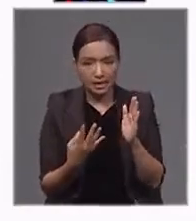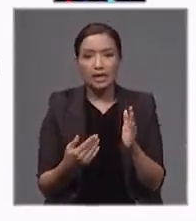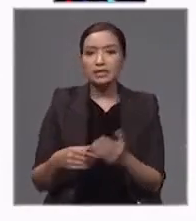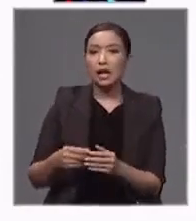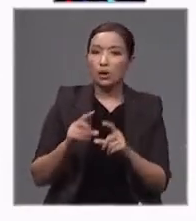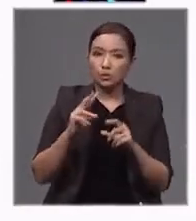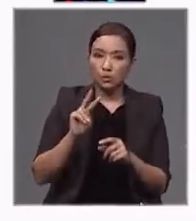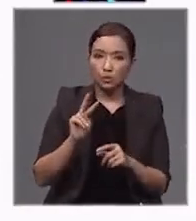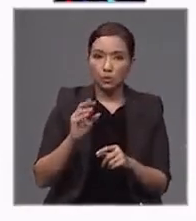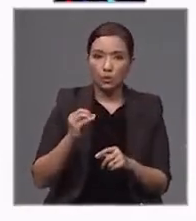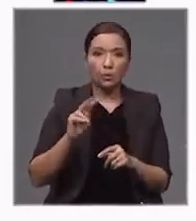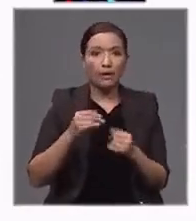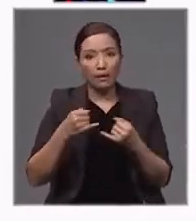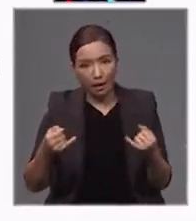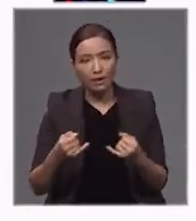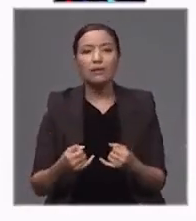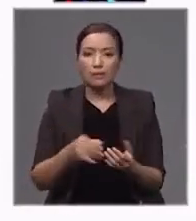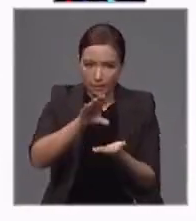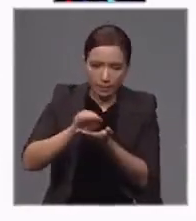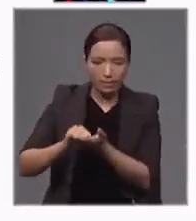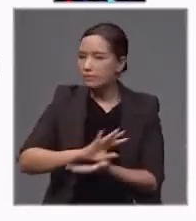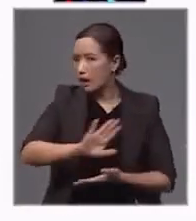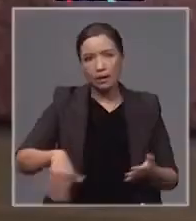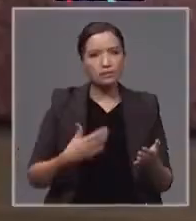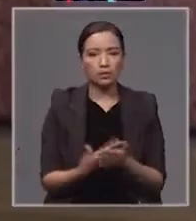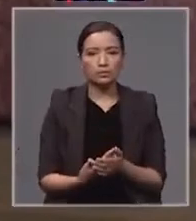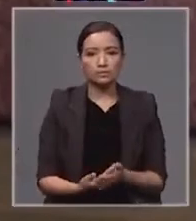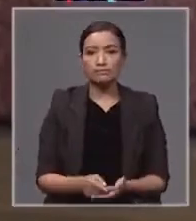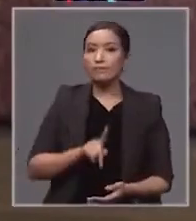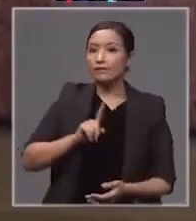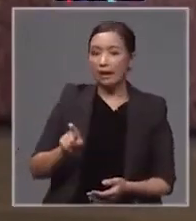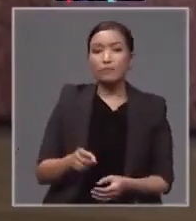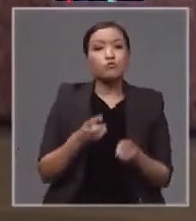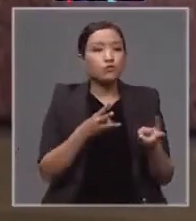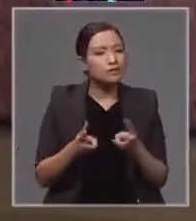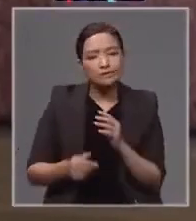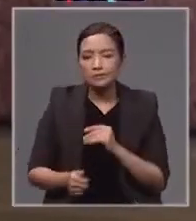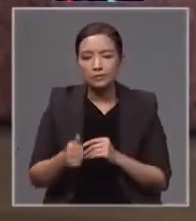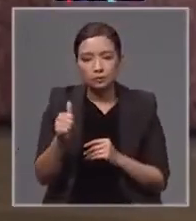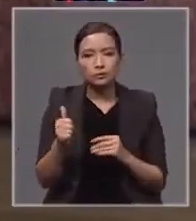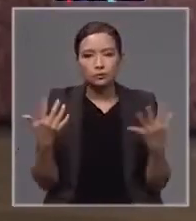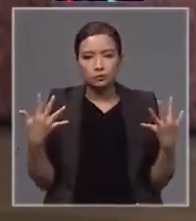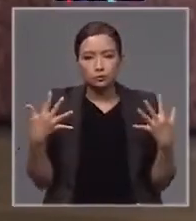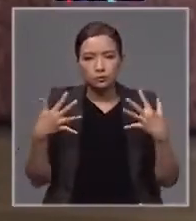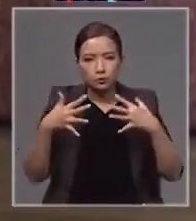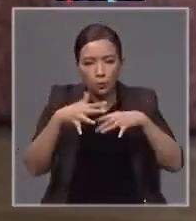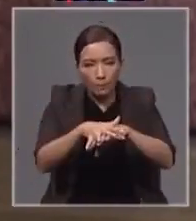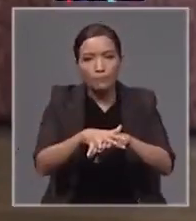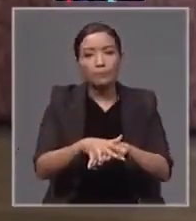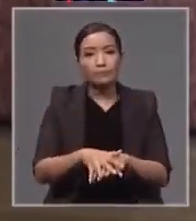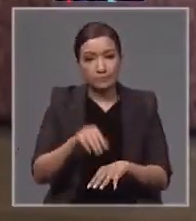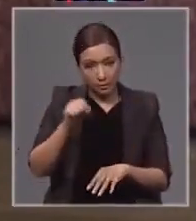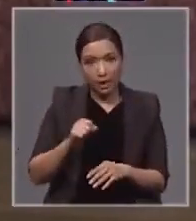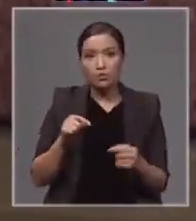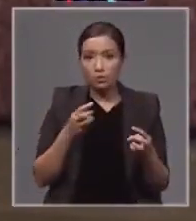ครับว่าเวทีนี้เป็นกลไกเป็นกระบวนการที่ดีที่สุดในการที่จะแสวงหาจุดร่วมภายใต้ความคิดเห็นที่แตกต่างกับสิ่ง